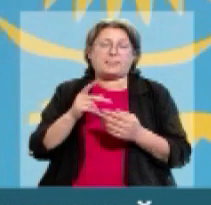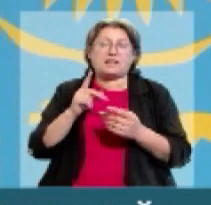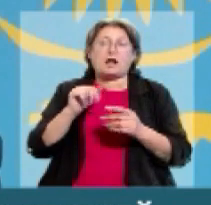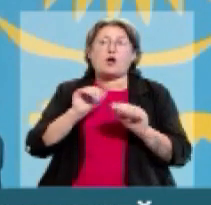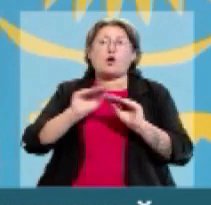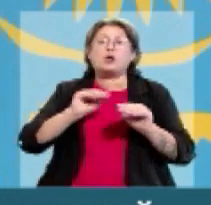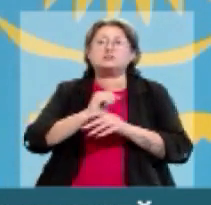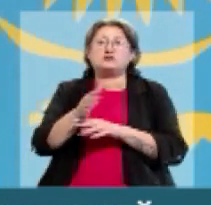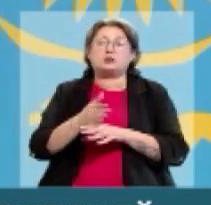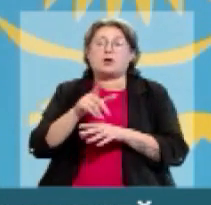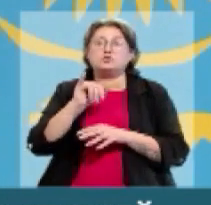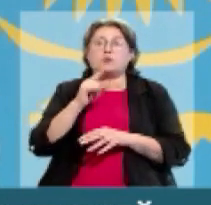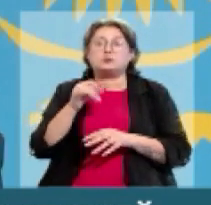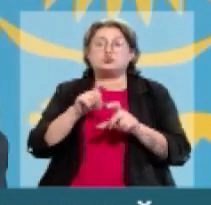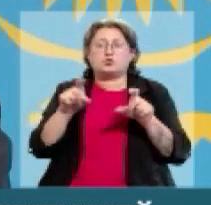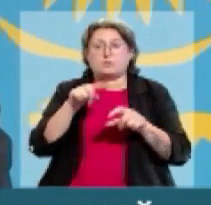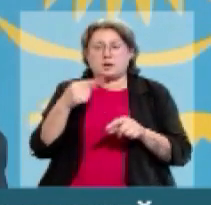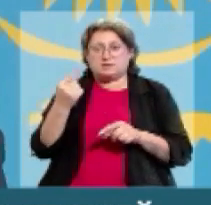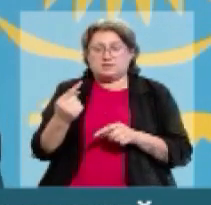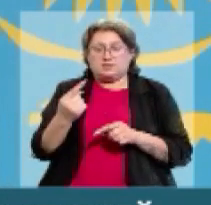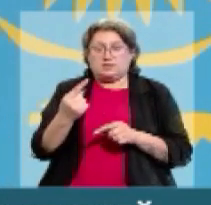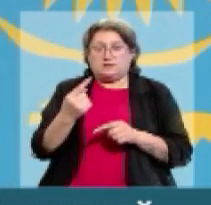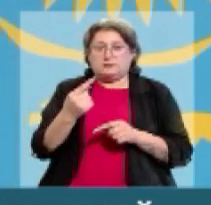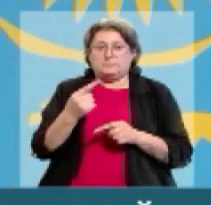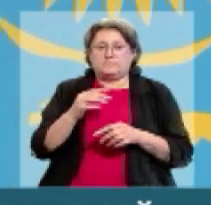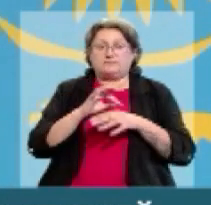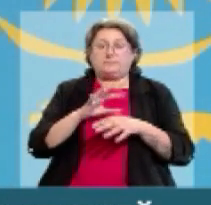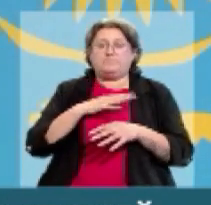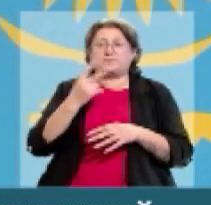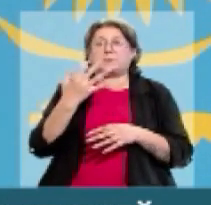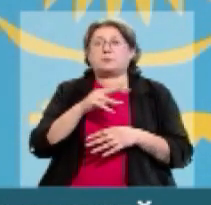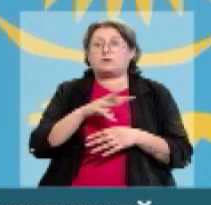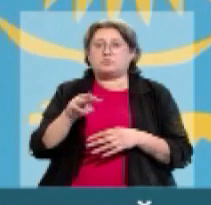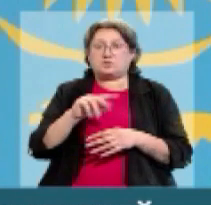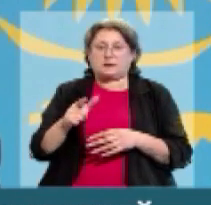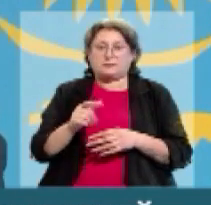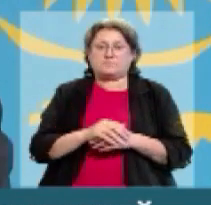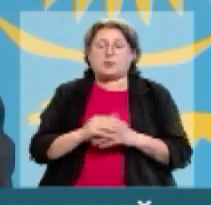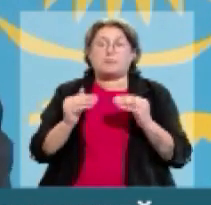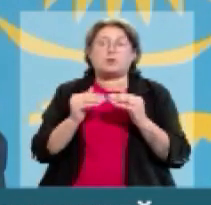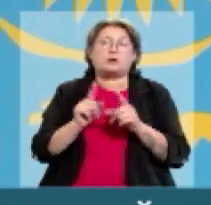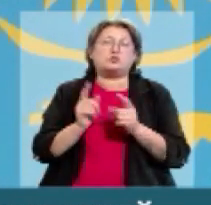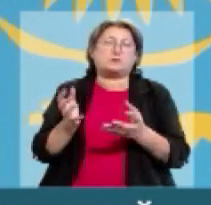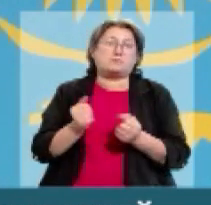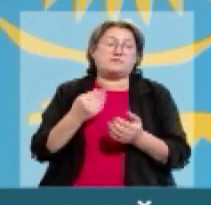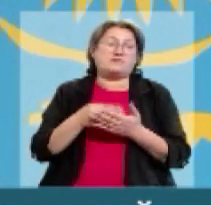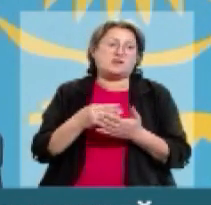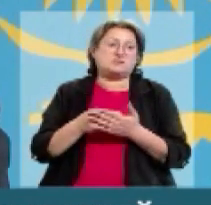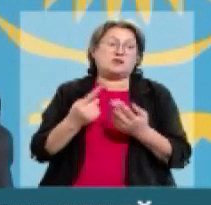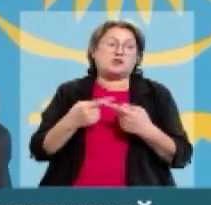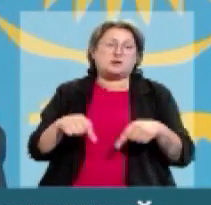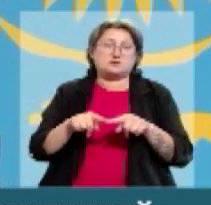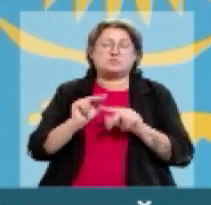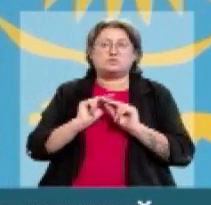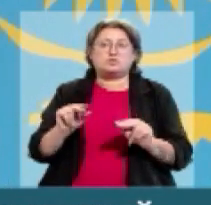оснащение вот, Узынкульской школы номер 1. Нами направлено 250 миллионов тенге. Партнеры также принимают финансовое, организационное